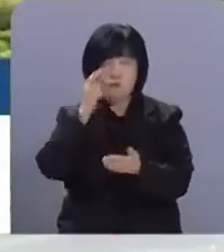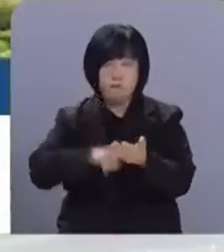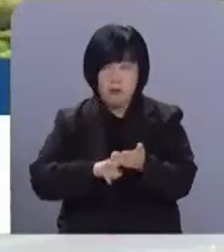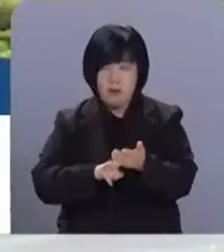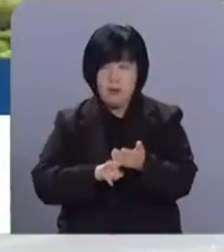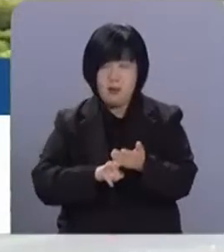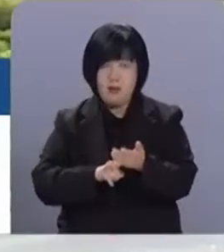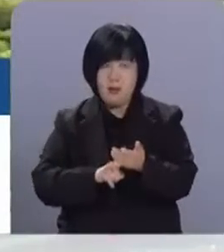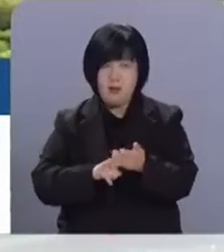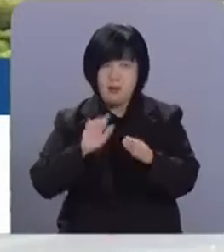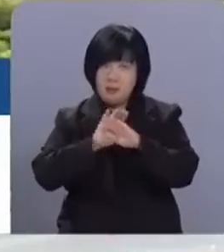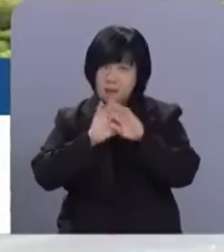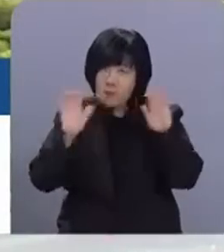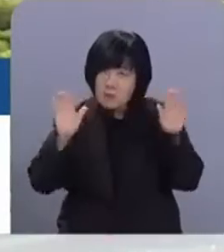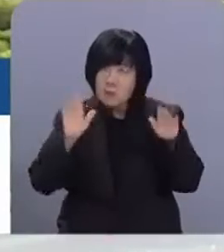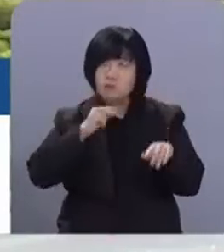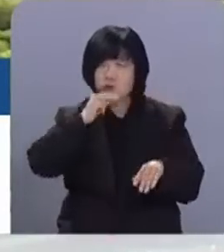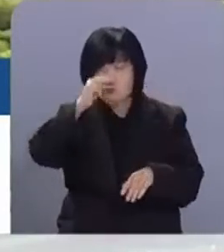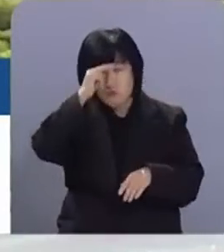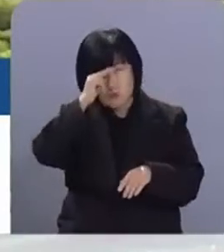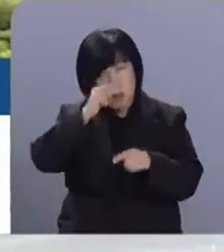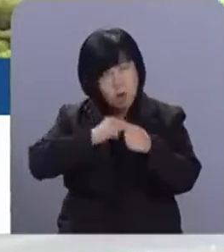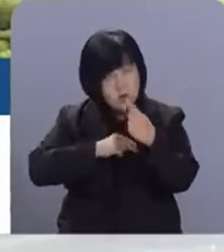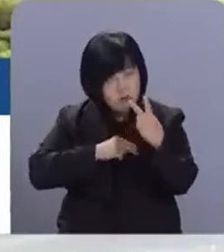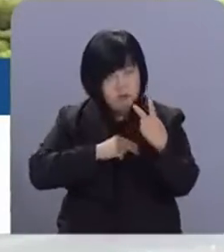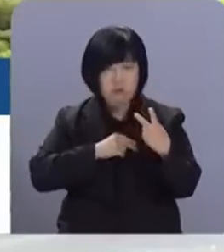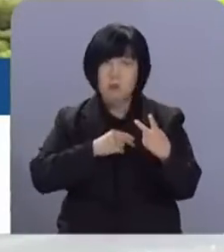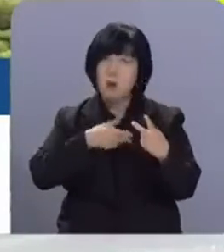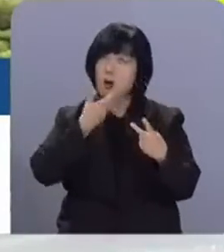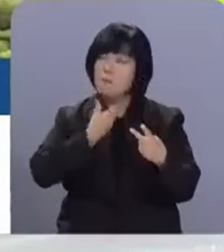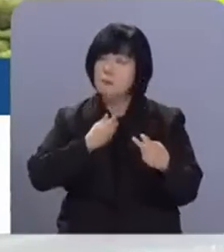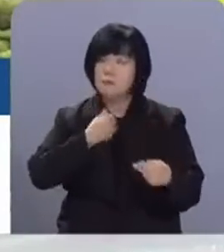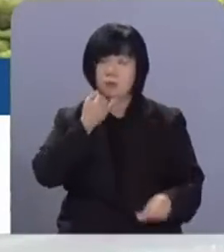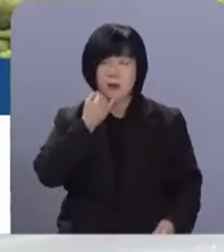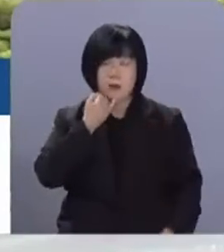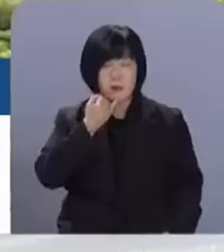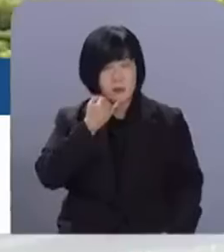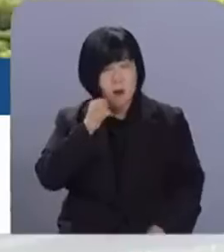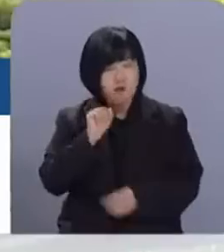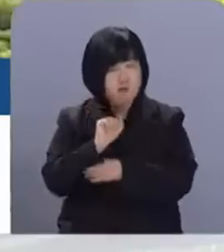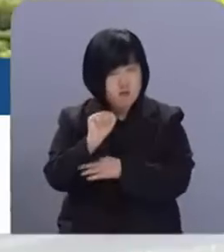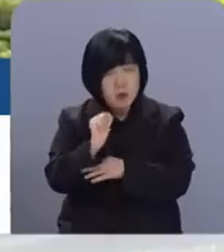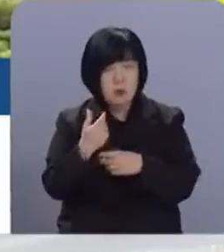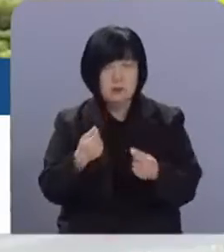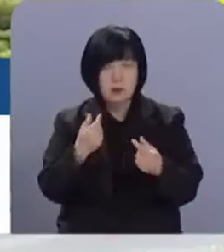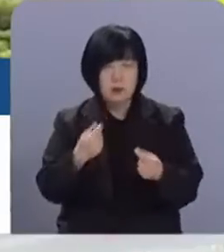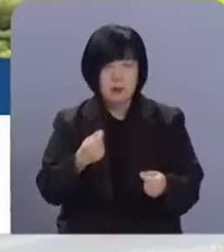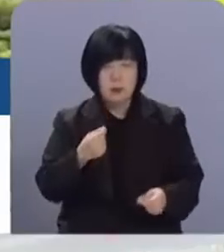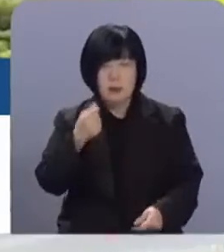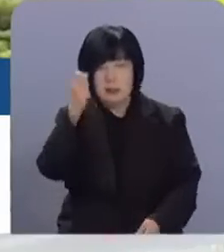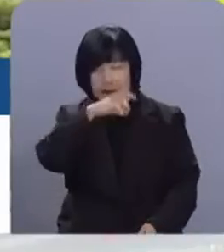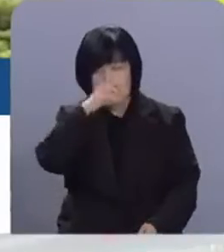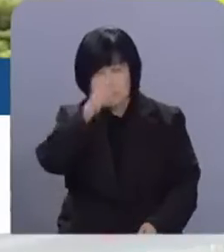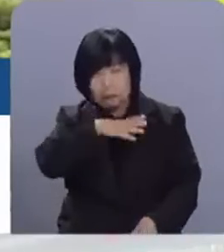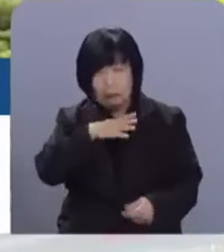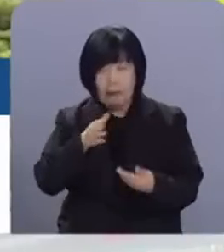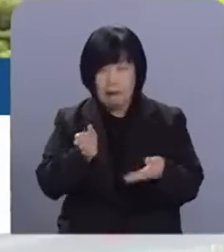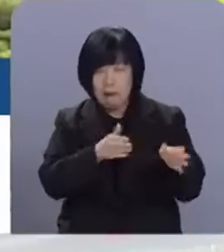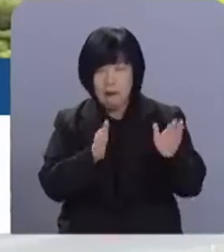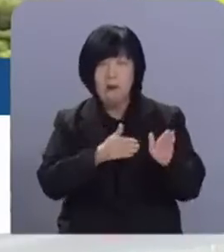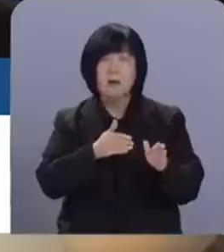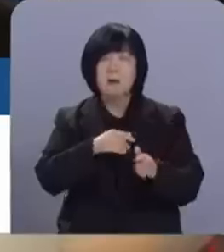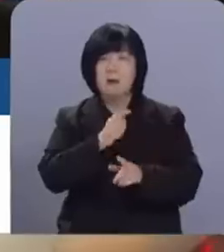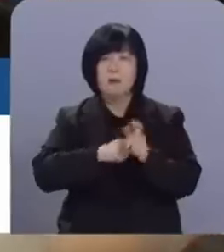잔을 모으면 괜찮겠지라는 안이라는 생각을 많이 가지고 운전을 하는 것 같습니다. 그 안이라는 생각이 더 큰 피해를 줄 수